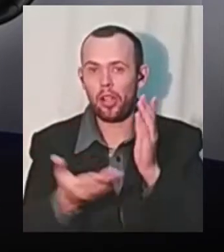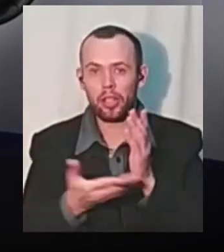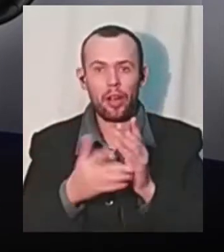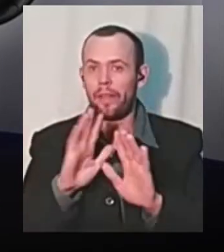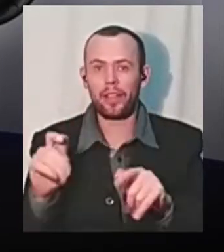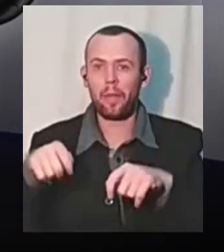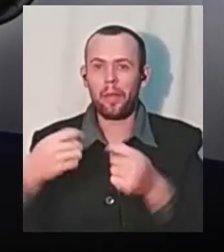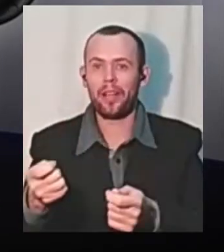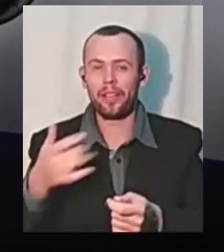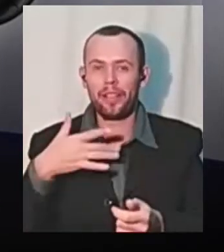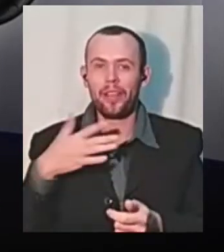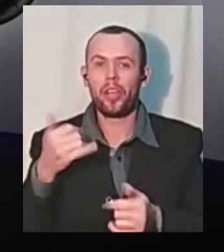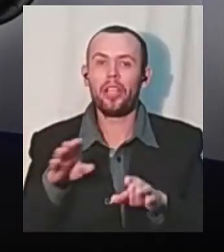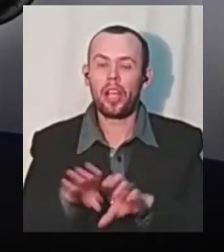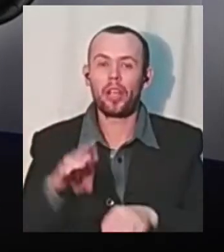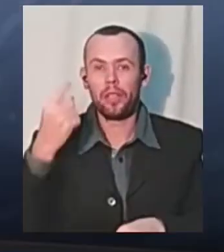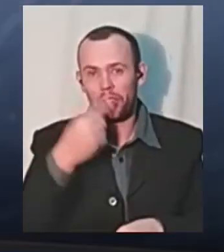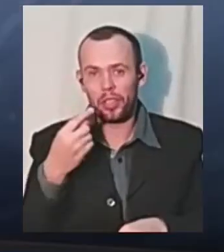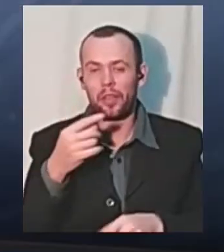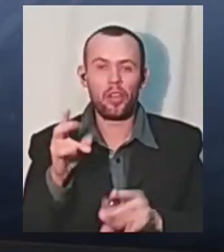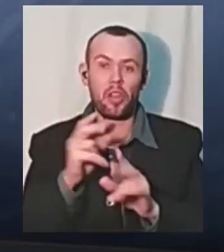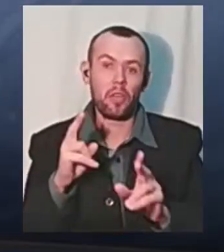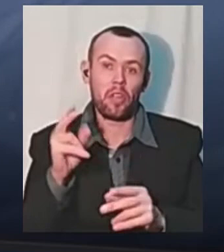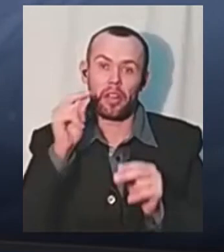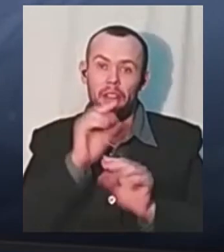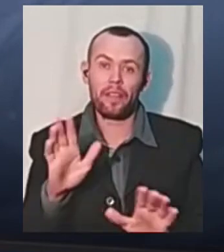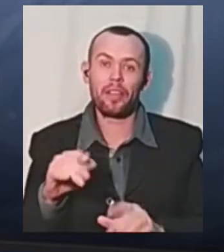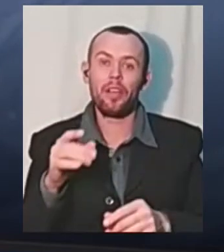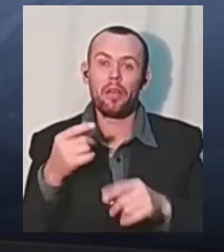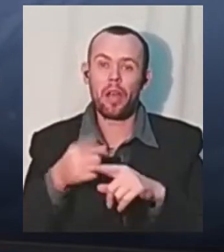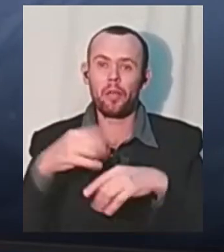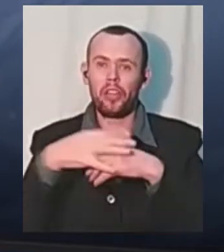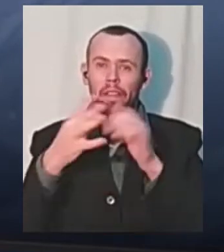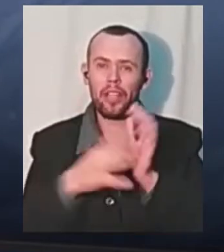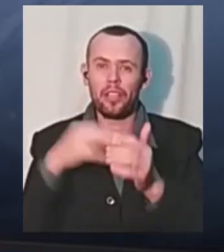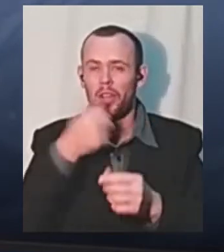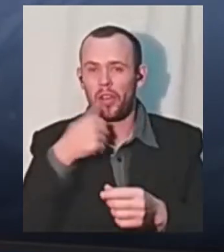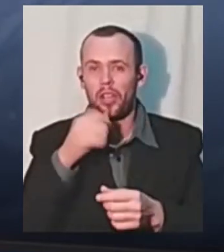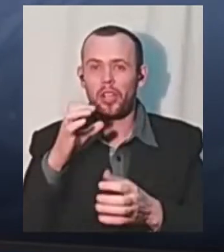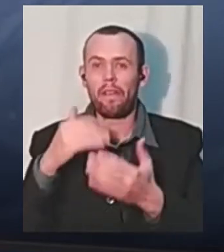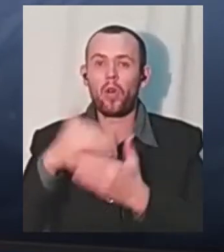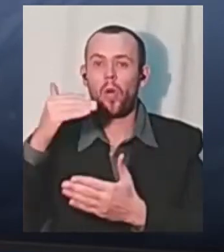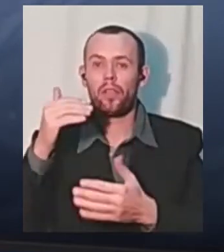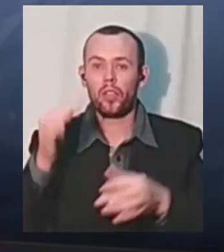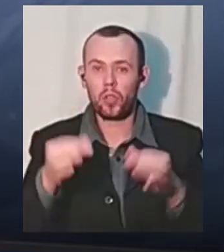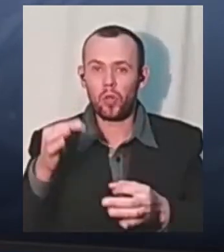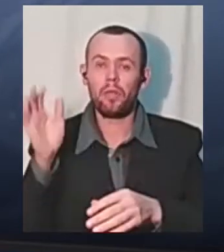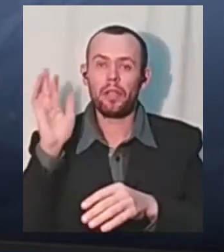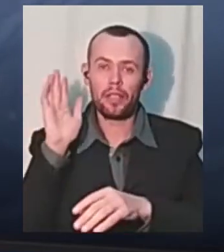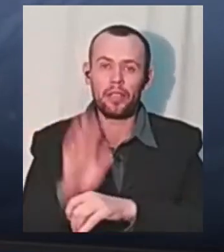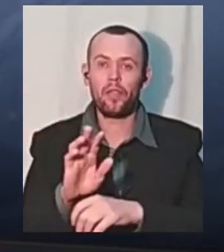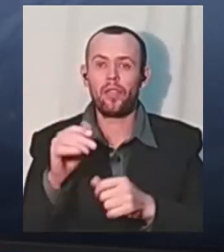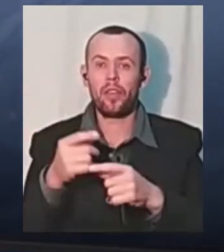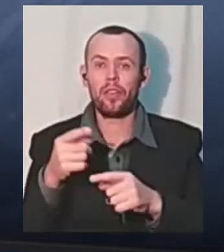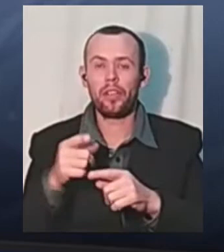І, відповідно, таким чином, нібито ніхто не винен. Проте в 2019 році Верховний суд поставив крапку в цій дискусії і встановив,